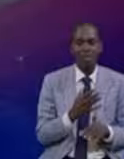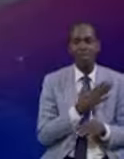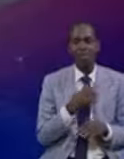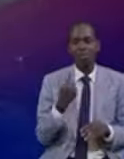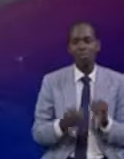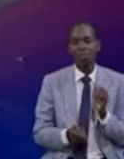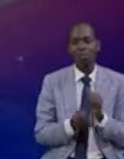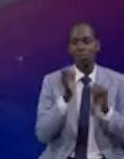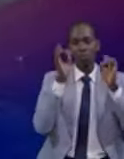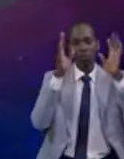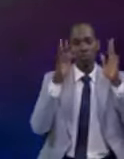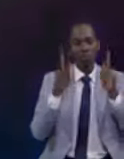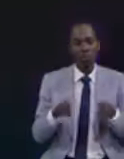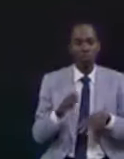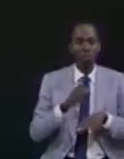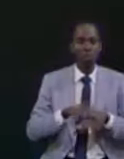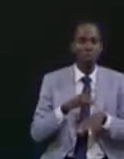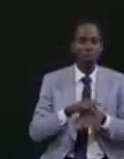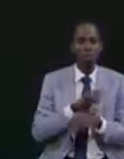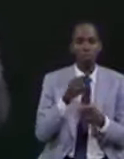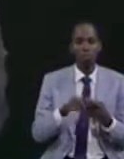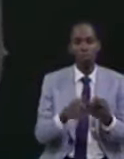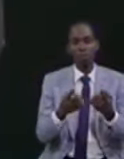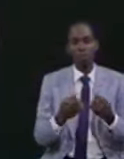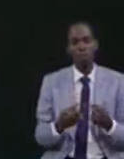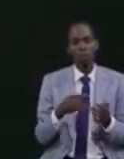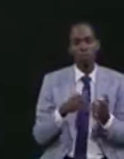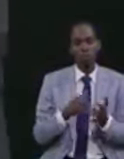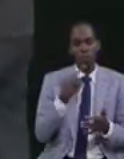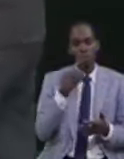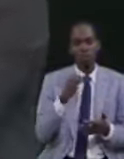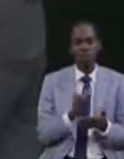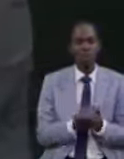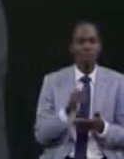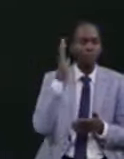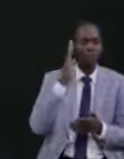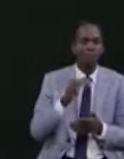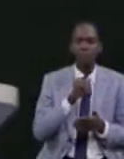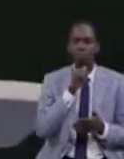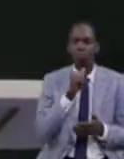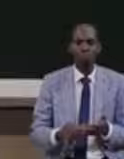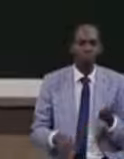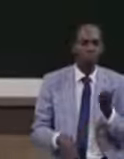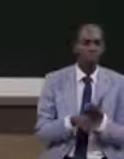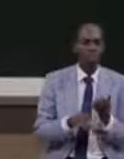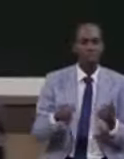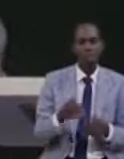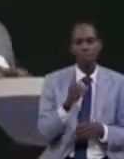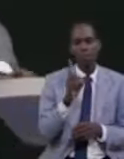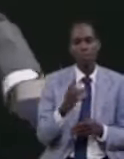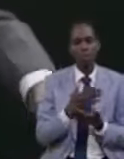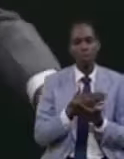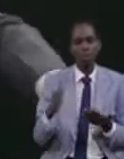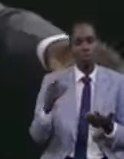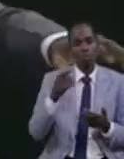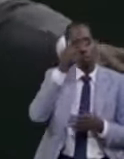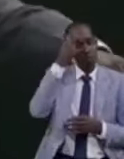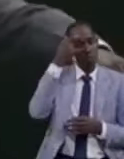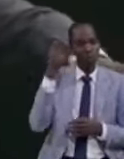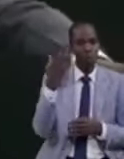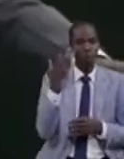personne la plus terrible sur la terre quand vous venez il dit qu'il ne va pas rejeter quelqu'un à cause de sa